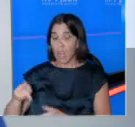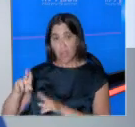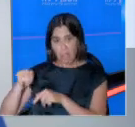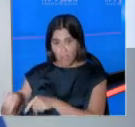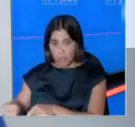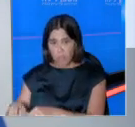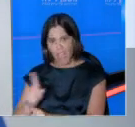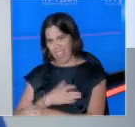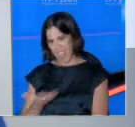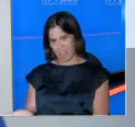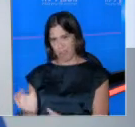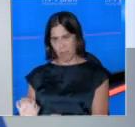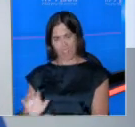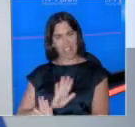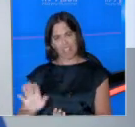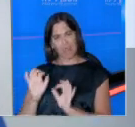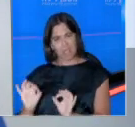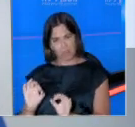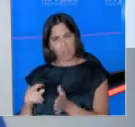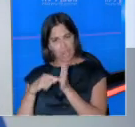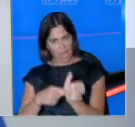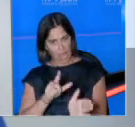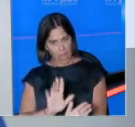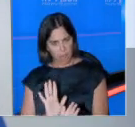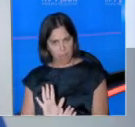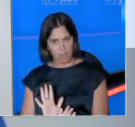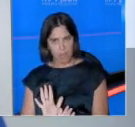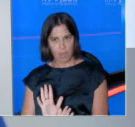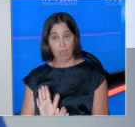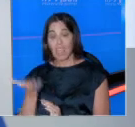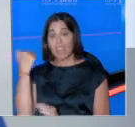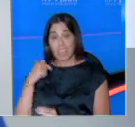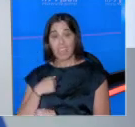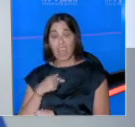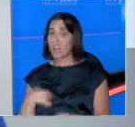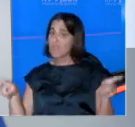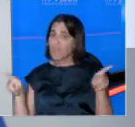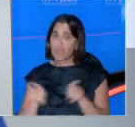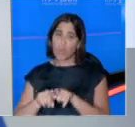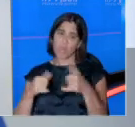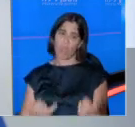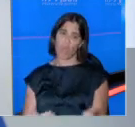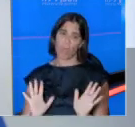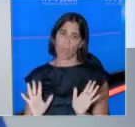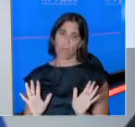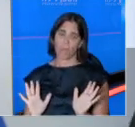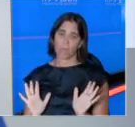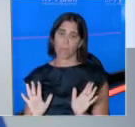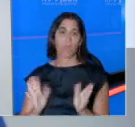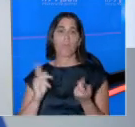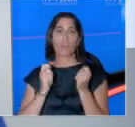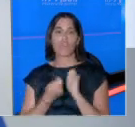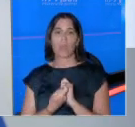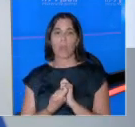קיימת, והיא לא קיימת, לא ברצינות, תכף אראה לכם, היא הייתה קיימת אז בדיוק באותה מידה. ובכן, מה